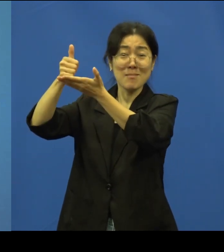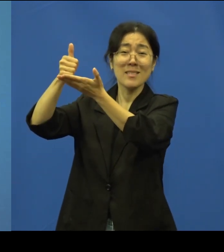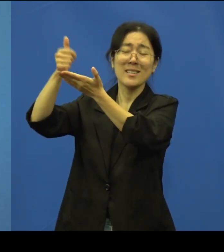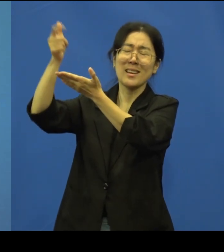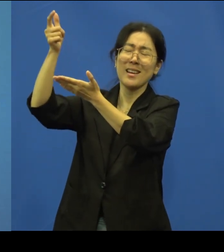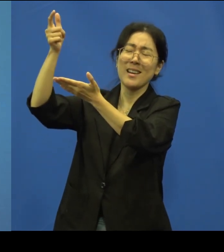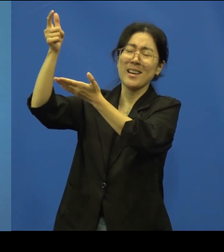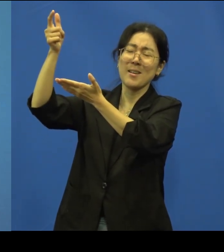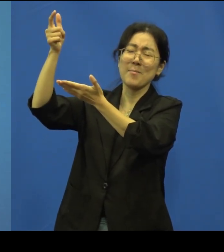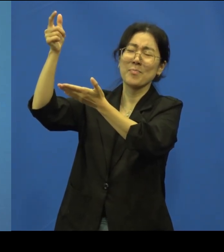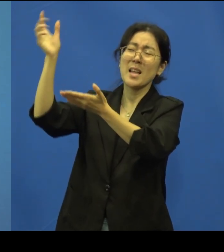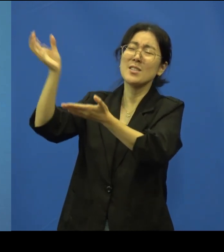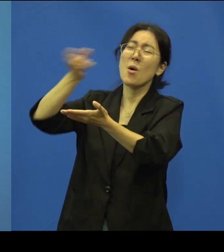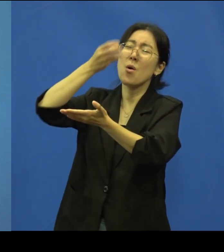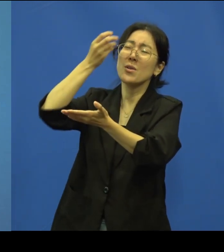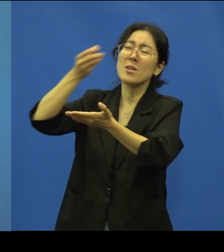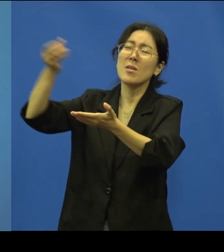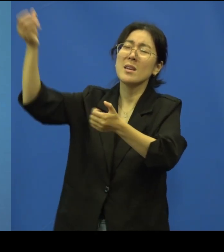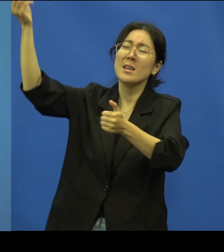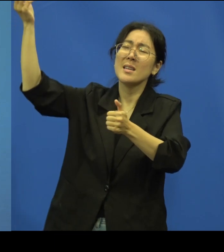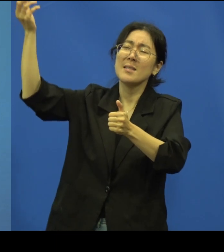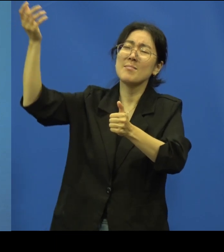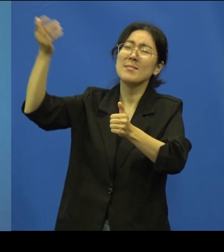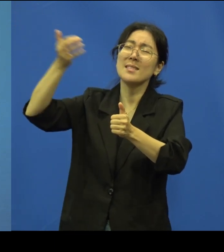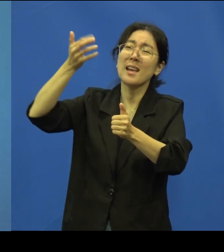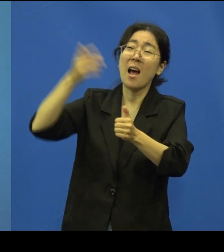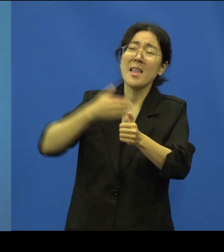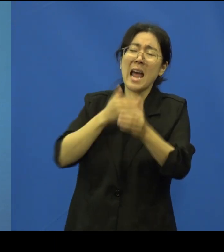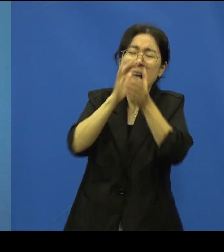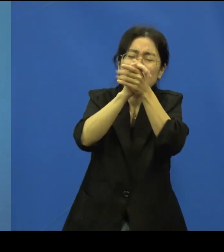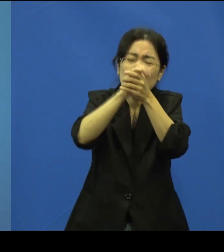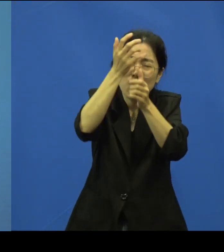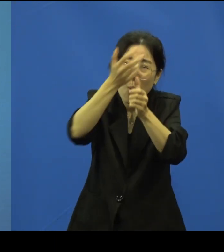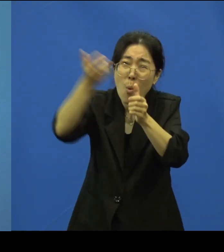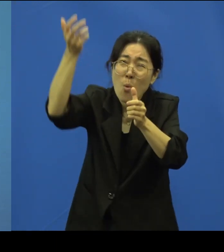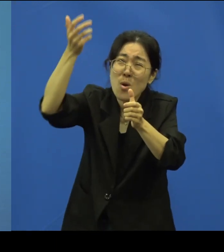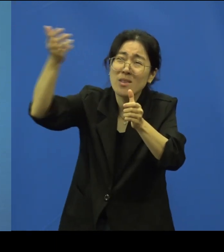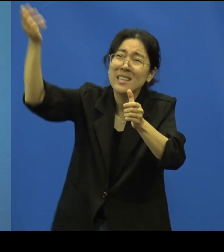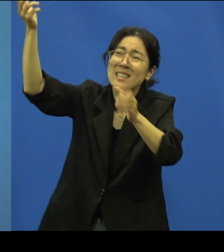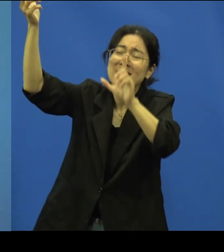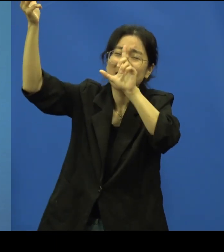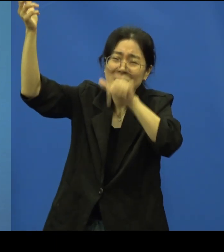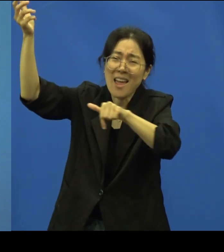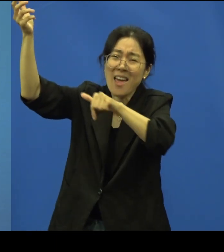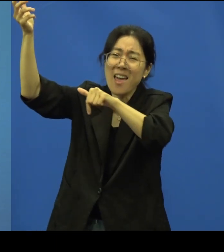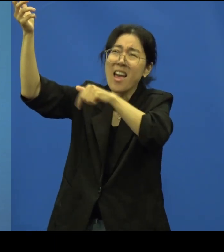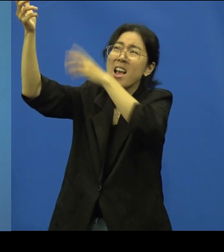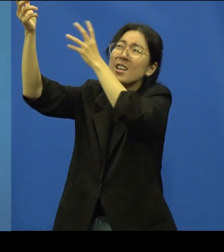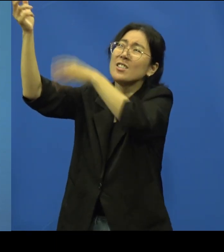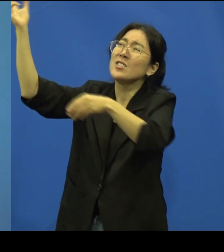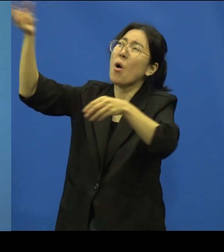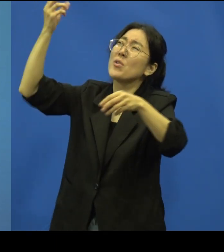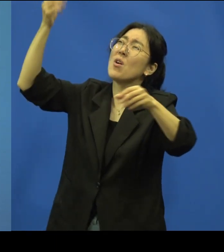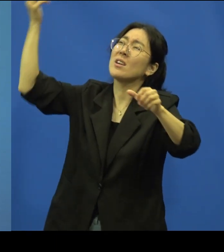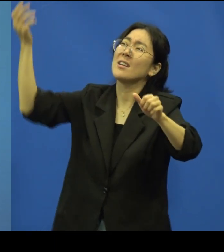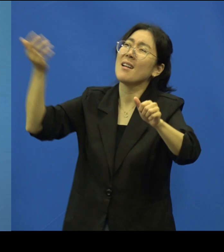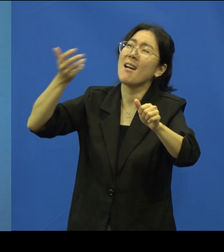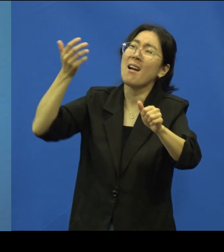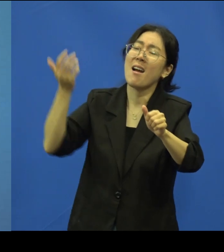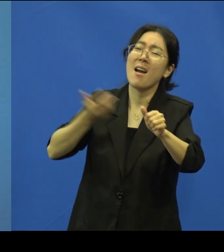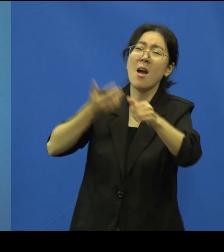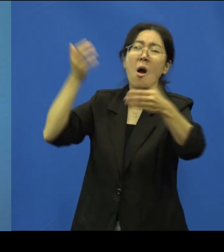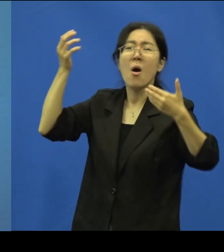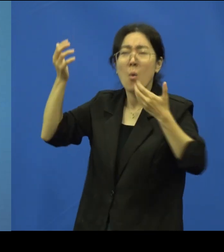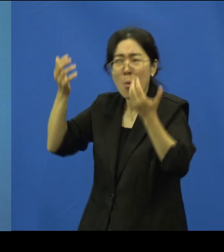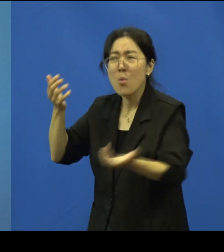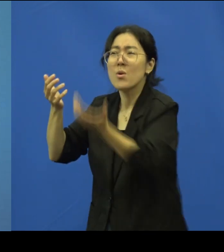성령님의 충만한 임재가 항상 우리와 함께하고 우리의 삶 속에 모든 것이 합력하여 선을 이루고 하나님께서 우리에게